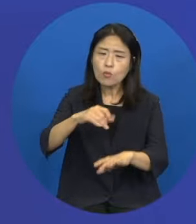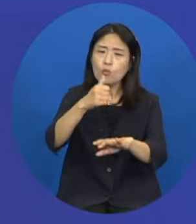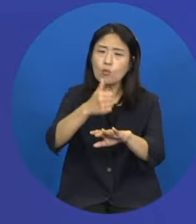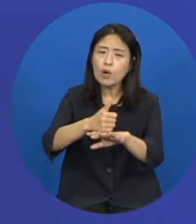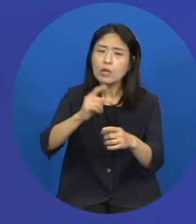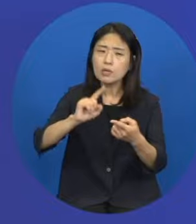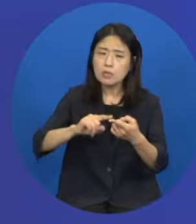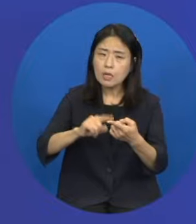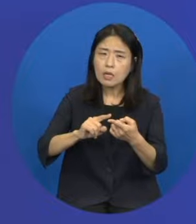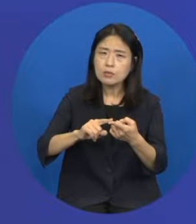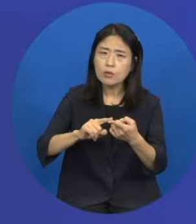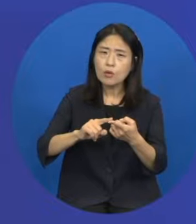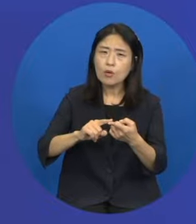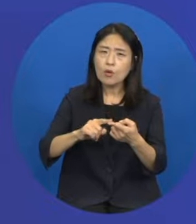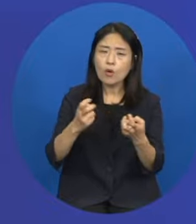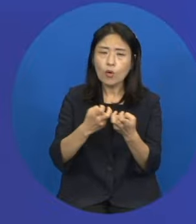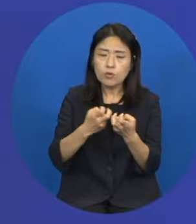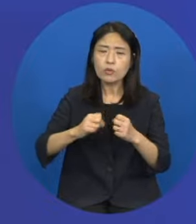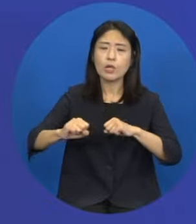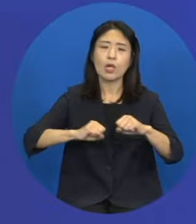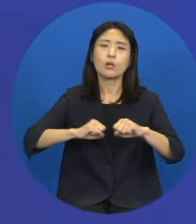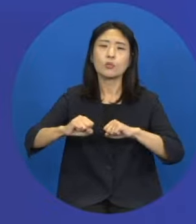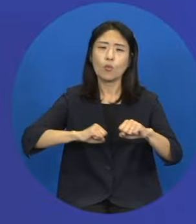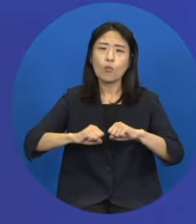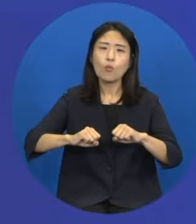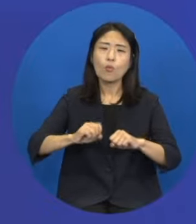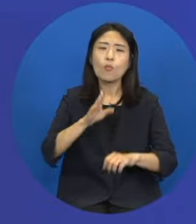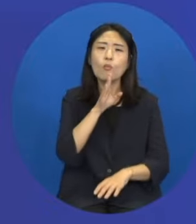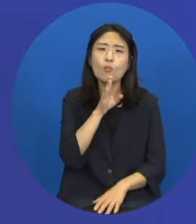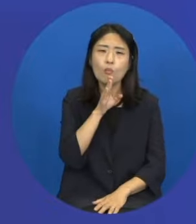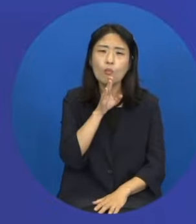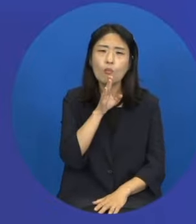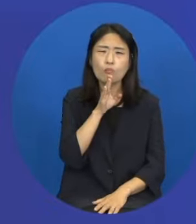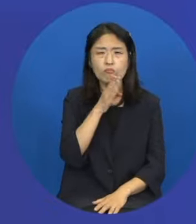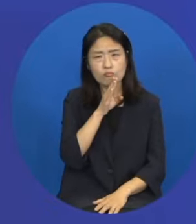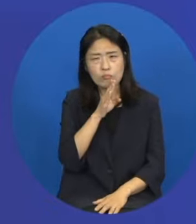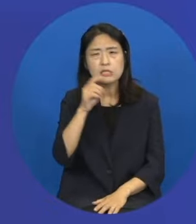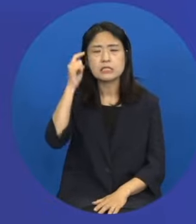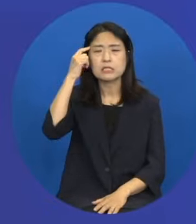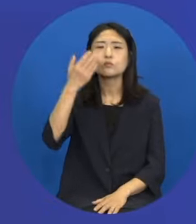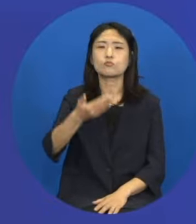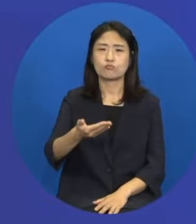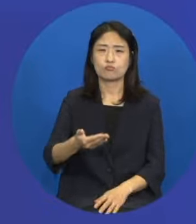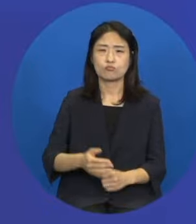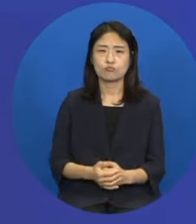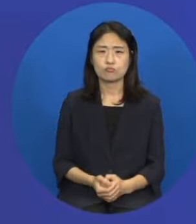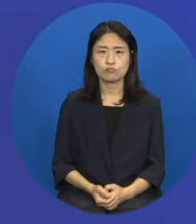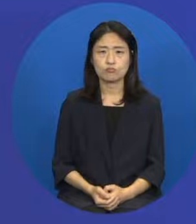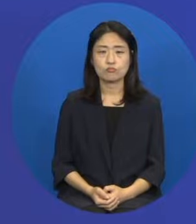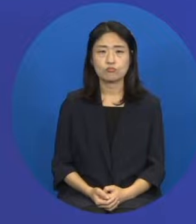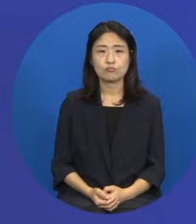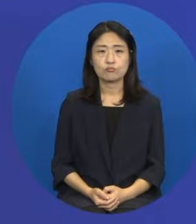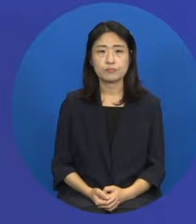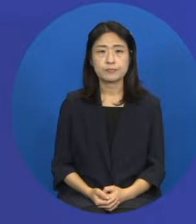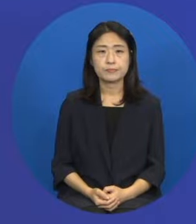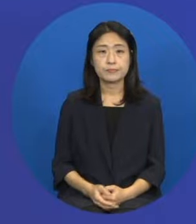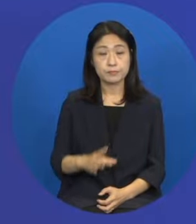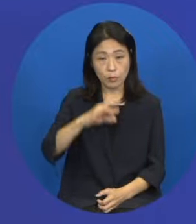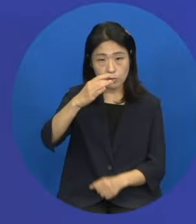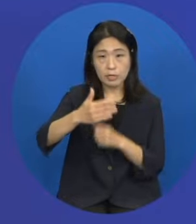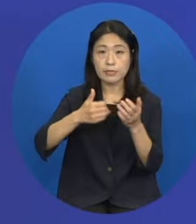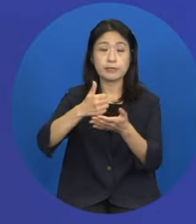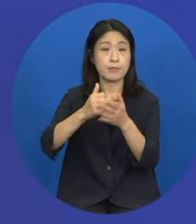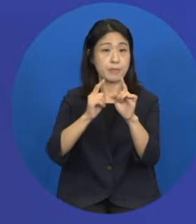그냥 그렇게 하는 대로 당하는 것이 옳을까? 맞을까? 라고 하는 질문입니다. 먼저 우리는 하나님의